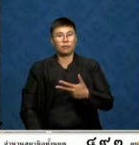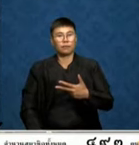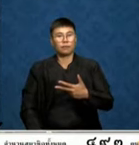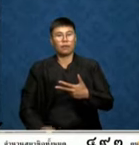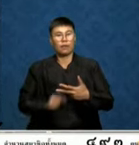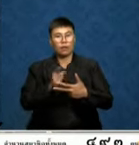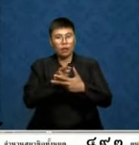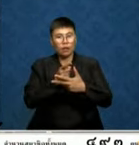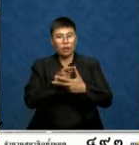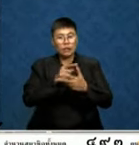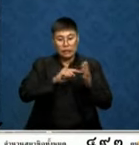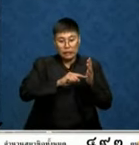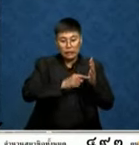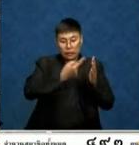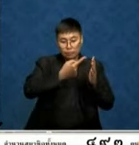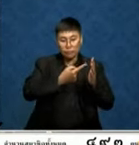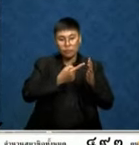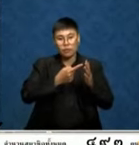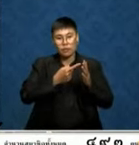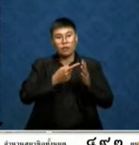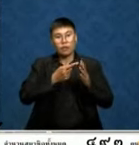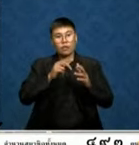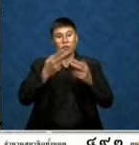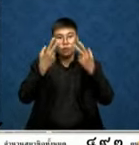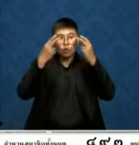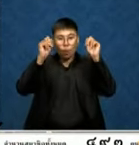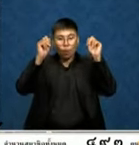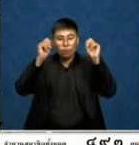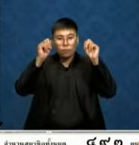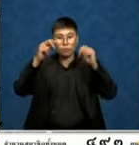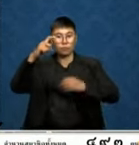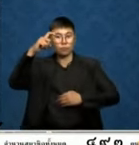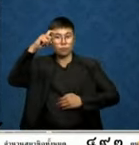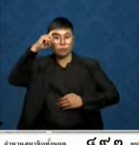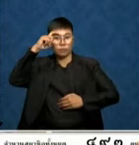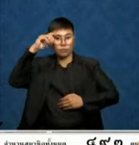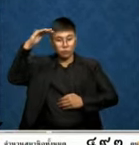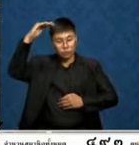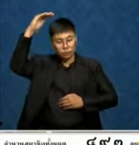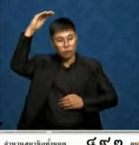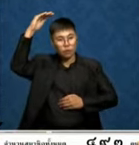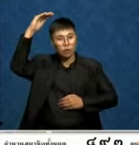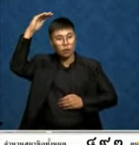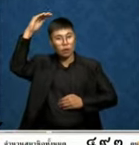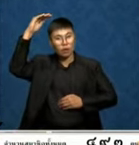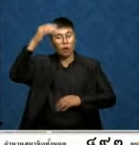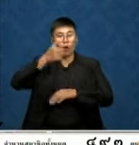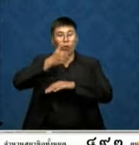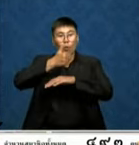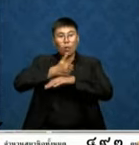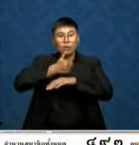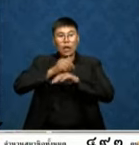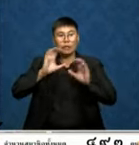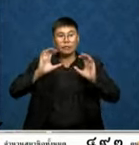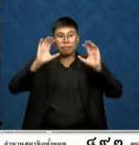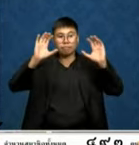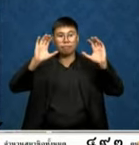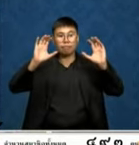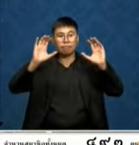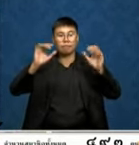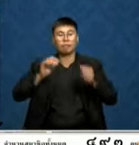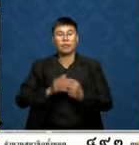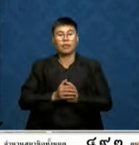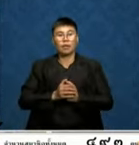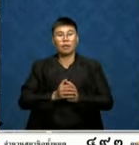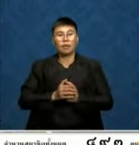ในระยะแรกของท่านนายกรัฐมนตรีเศรษฐาทวีสินมาเป็นหัวหน้ารัฐบาลหนึ่งในนโย